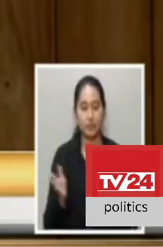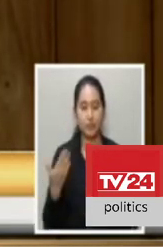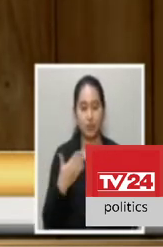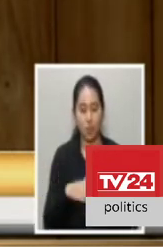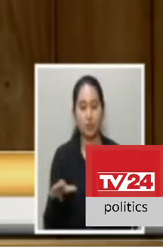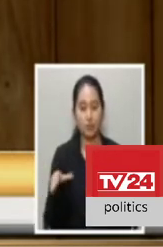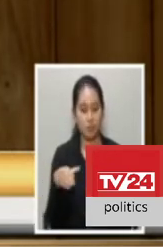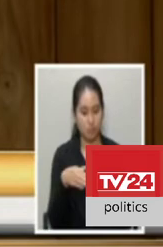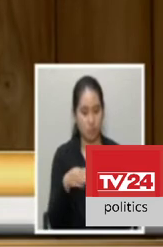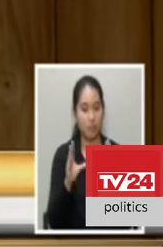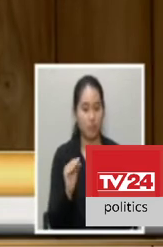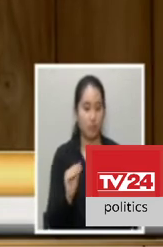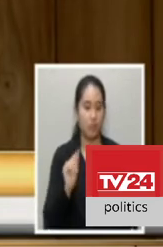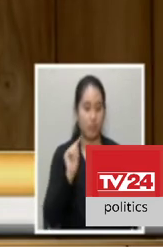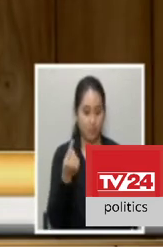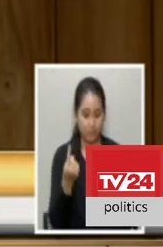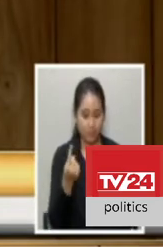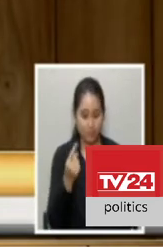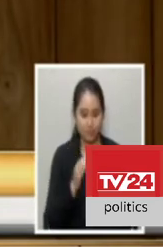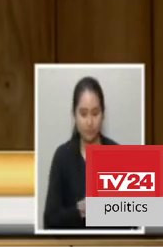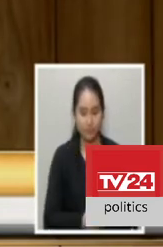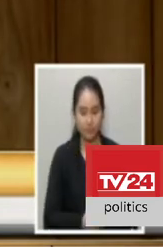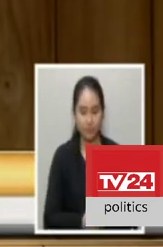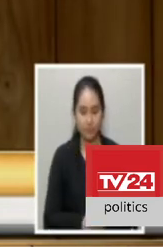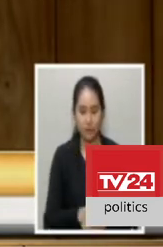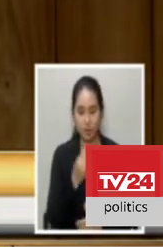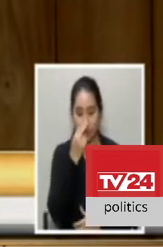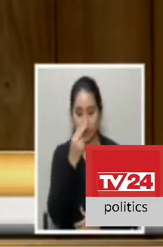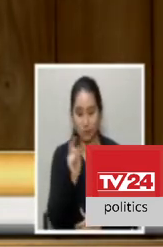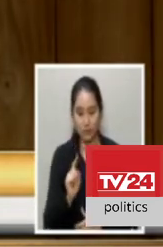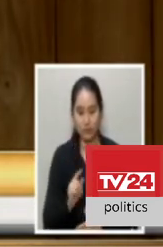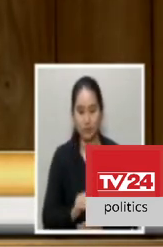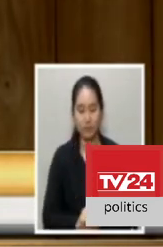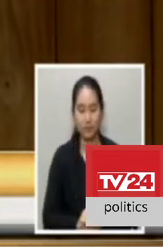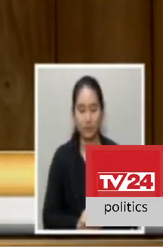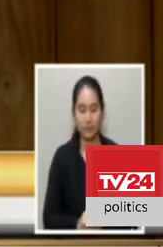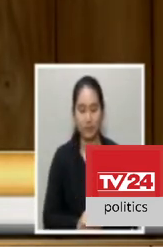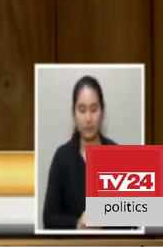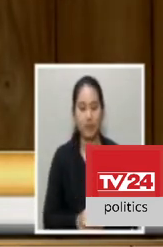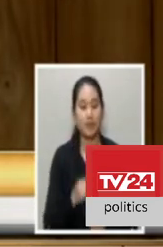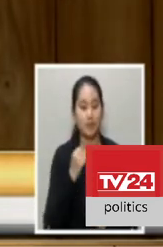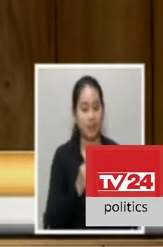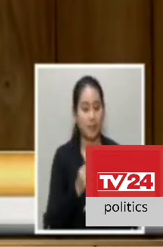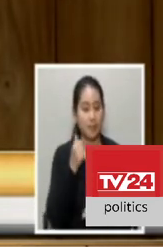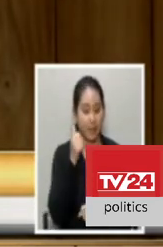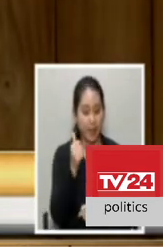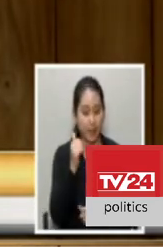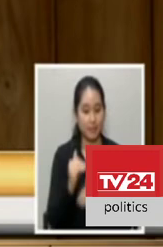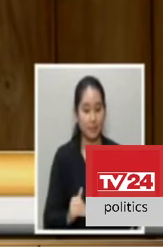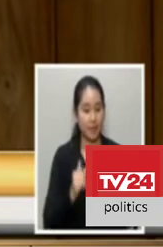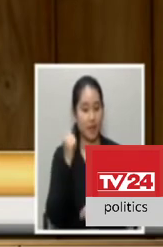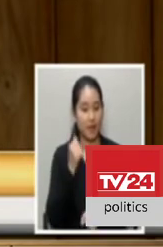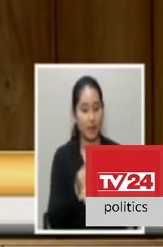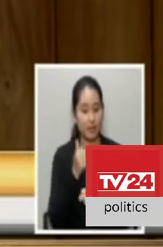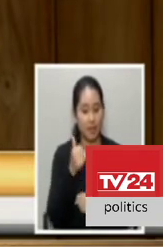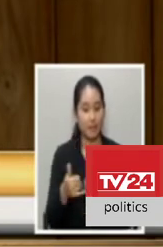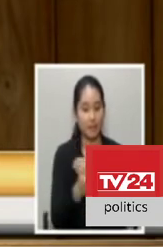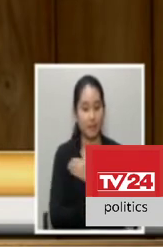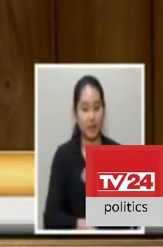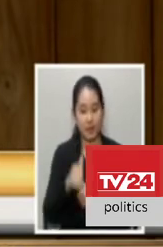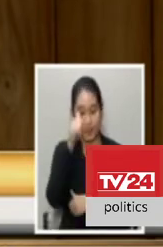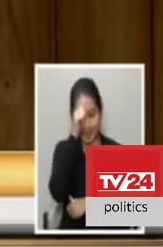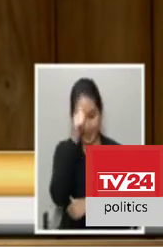ยกันอีกนะฮะเพื่อจะดูว่ามีความสามารถที่จะเดินหน้าต่อไปได้แค่ไหนสำหรับอินเดียโดยเฉพาะ